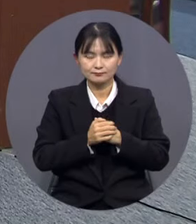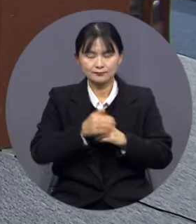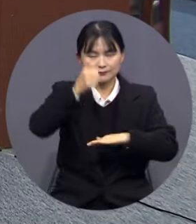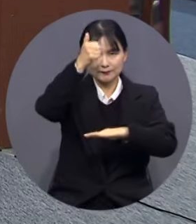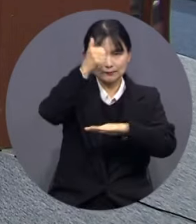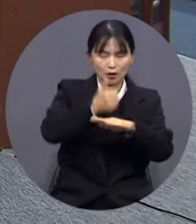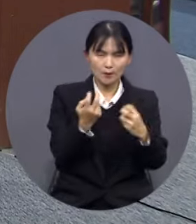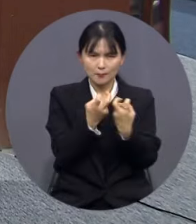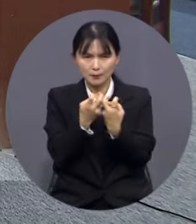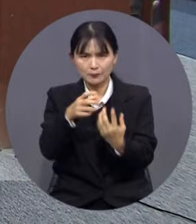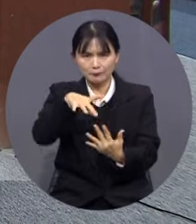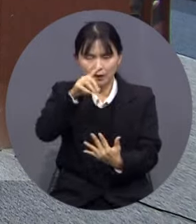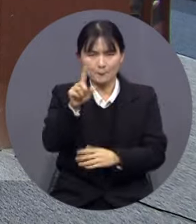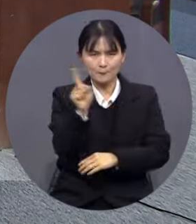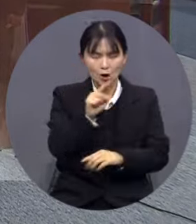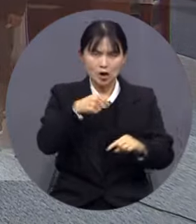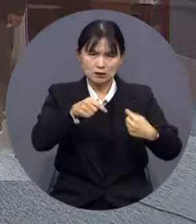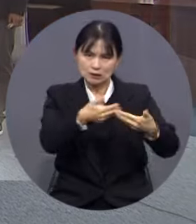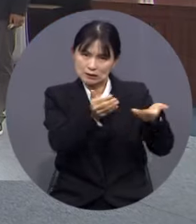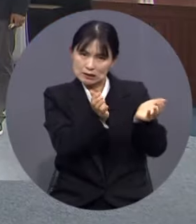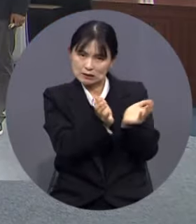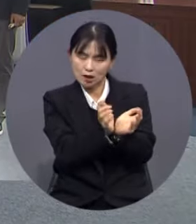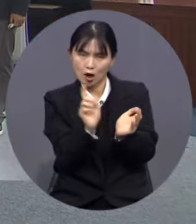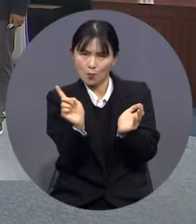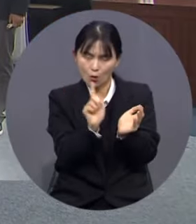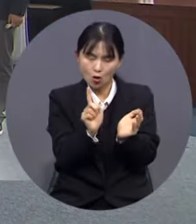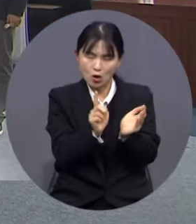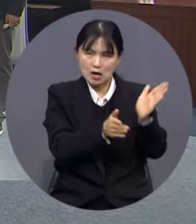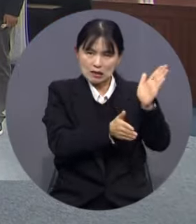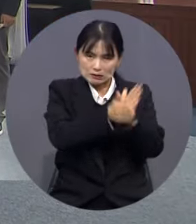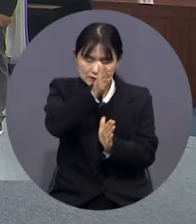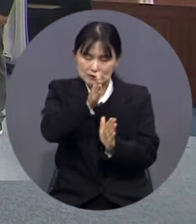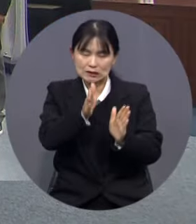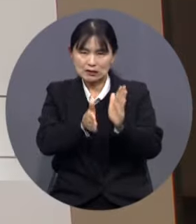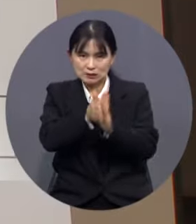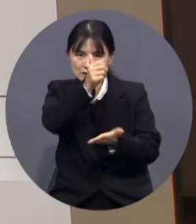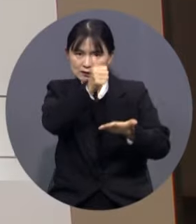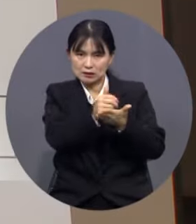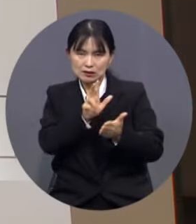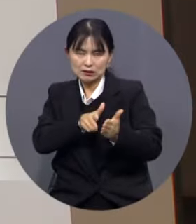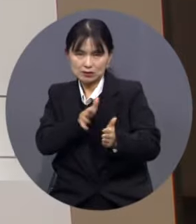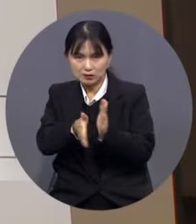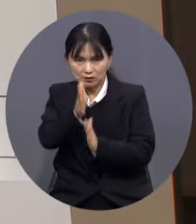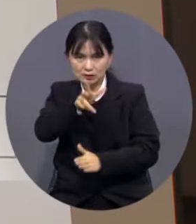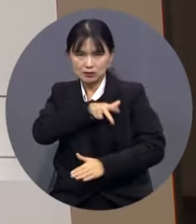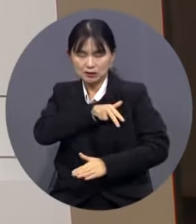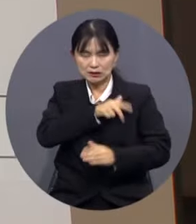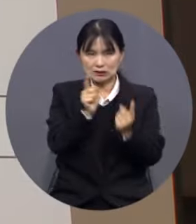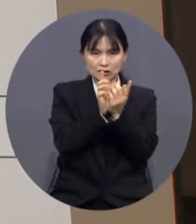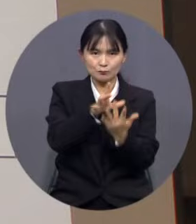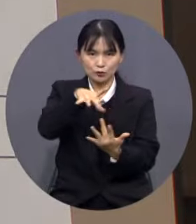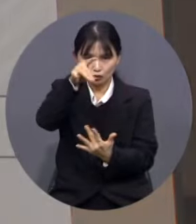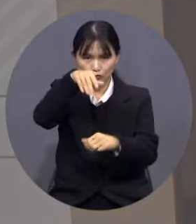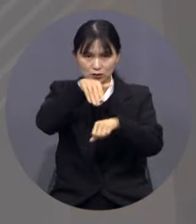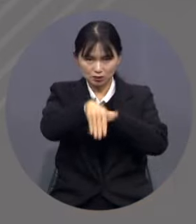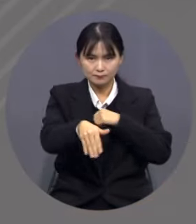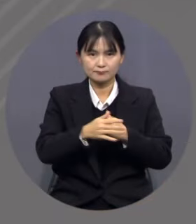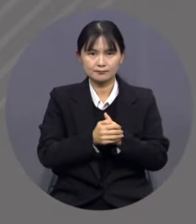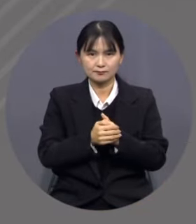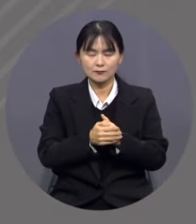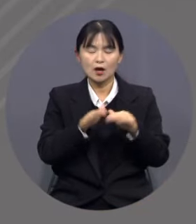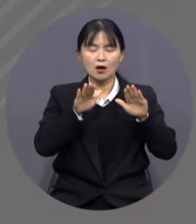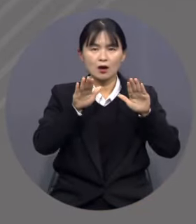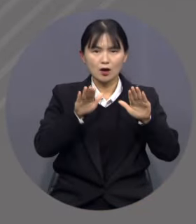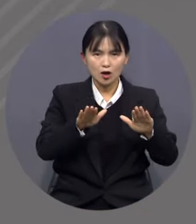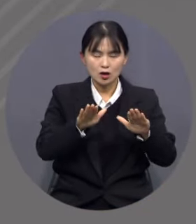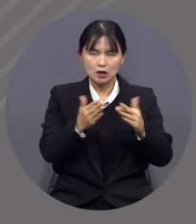최종 대안으로 선정된 기초자치단체는 시장과 시의원을 주민이 직접 선출하는 방식입니다.